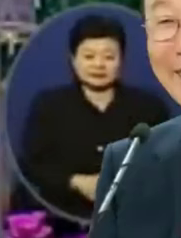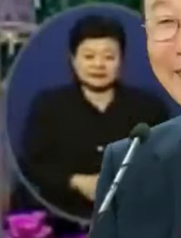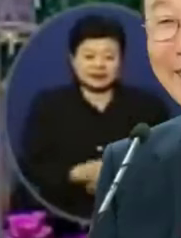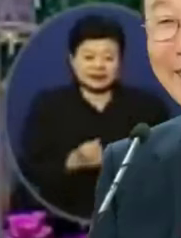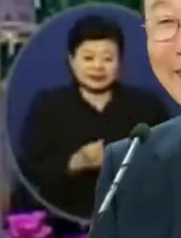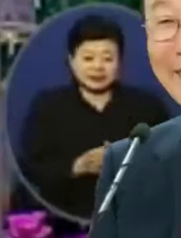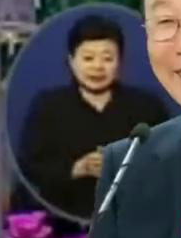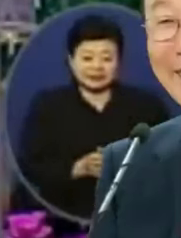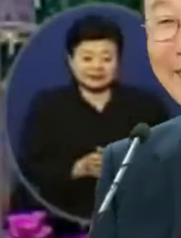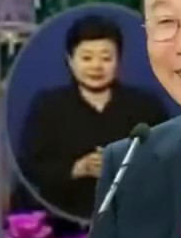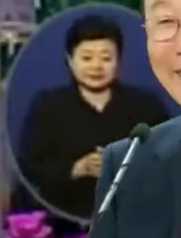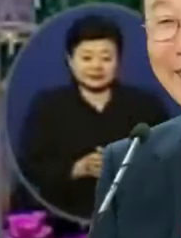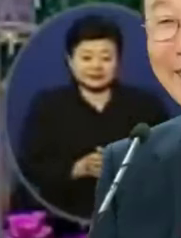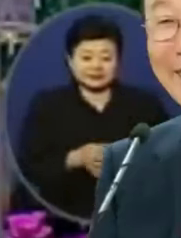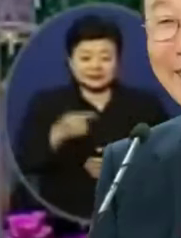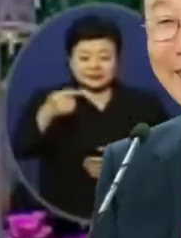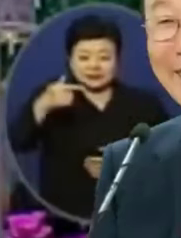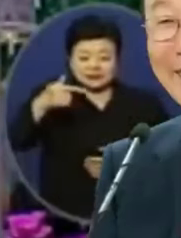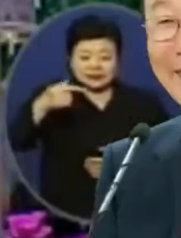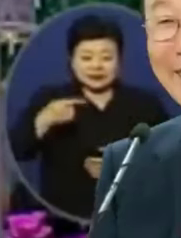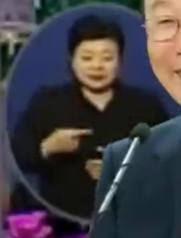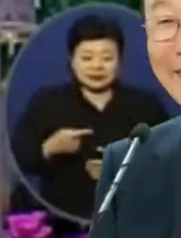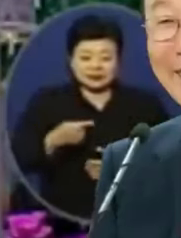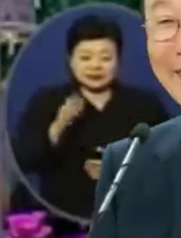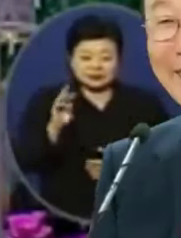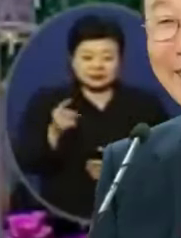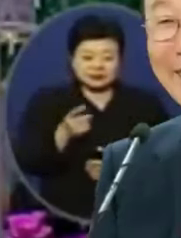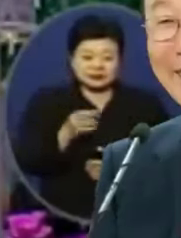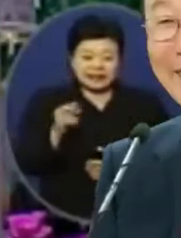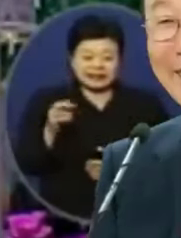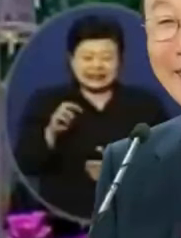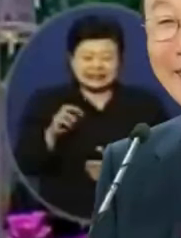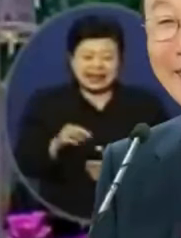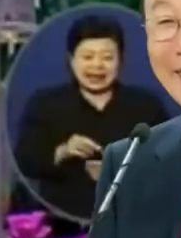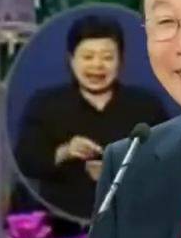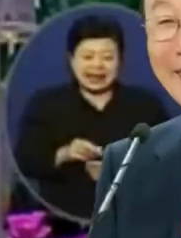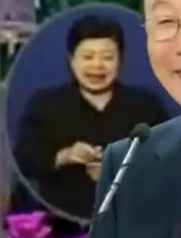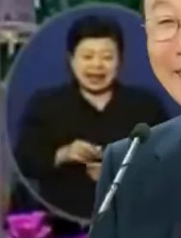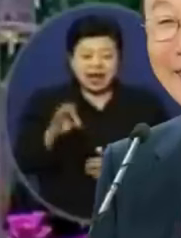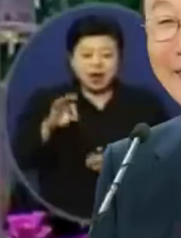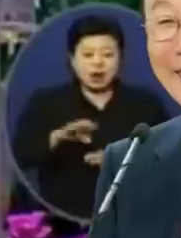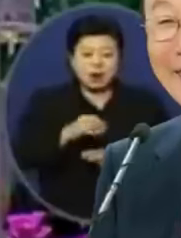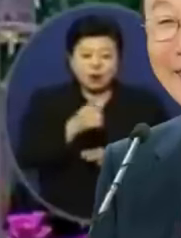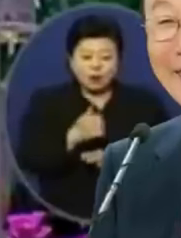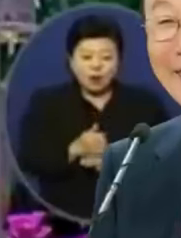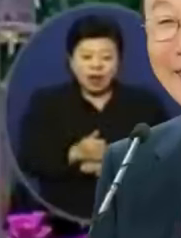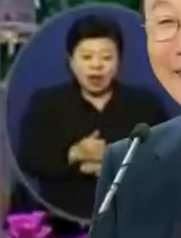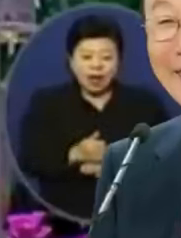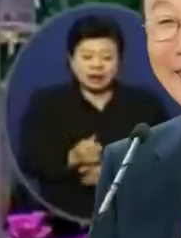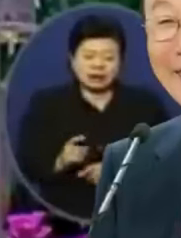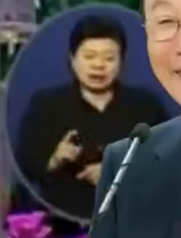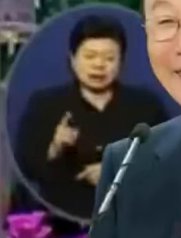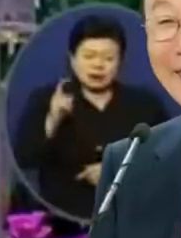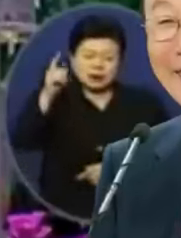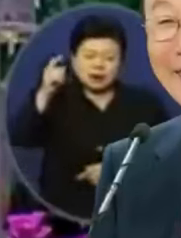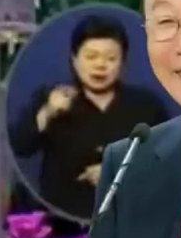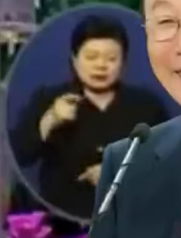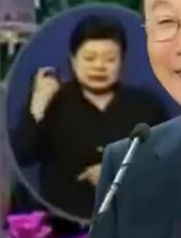그래서 느부갓네살 왕이 두라 평지에 세운 높이 60규빗, 너비 6규빗 되는 금